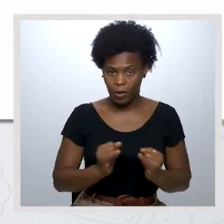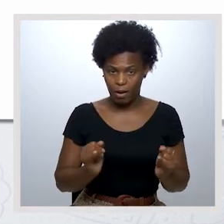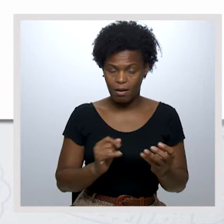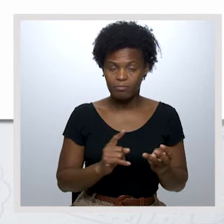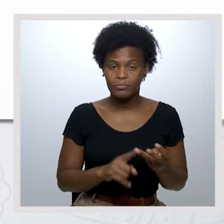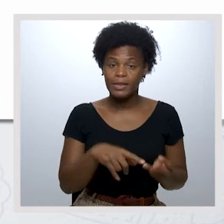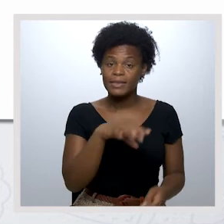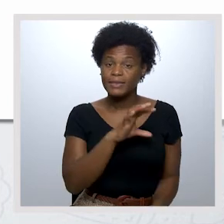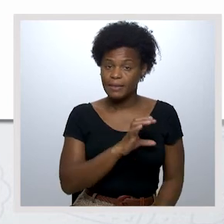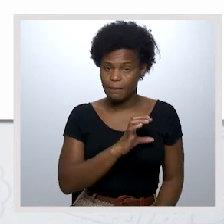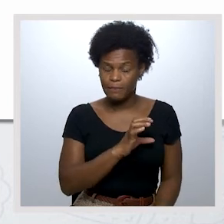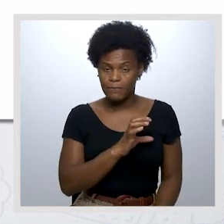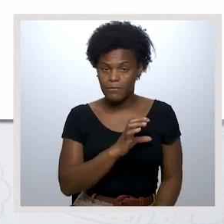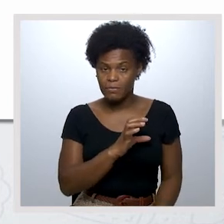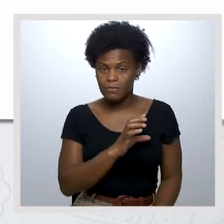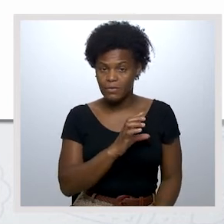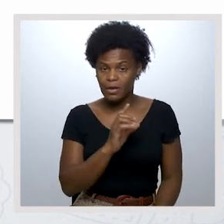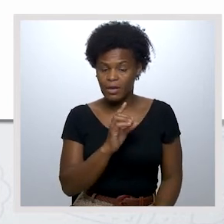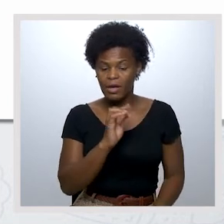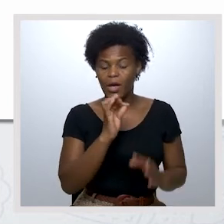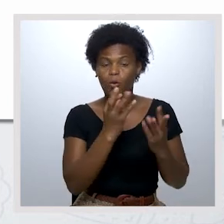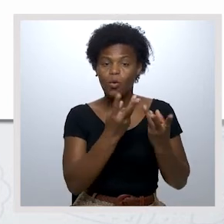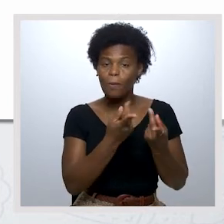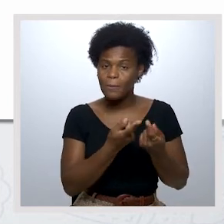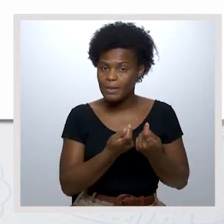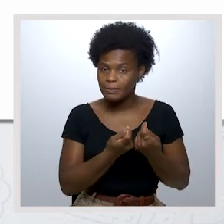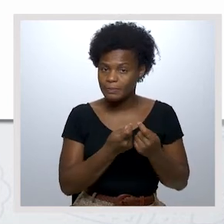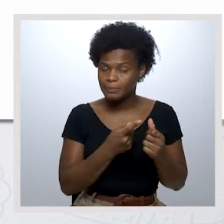international. C, économie.